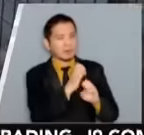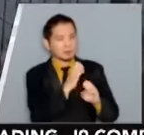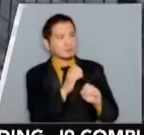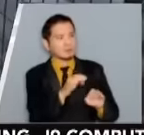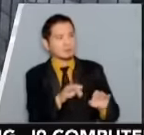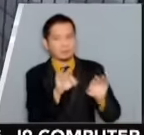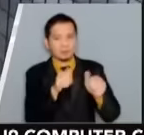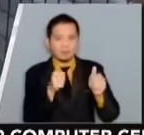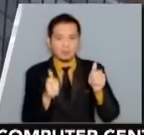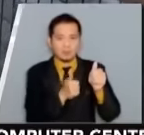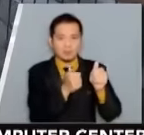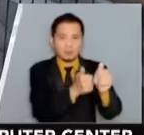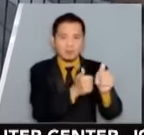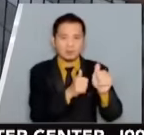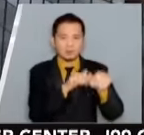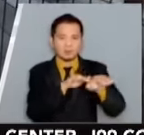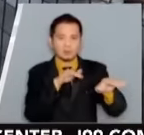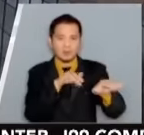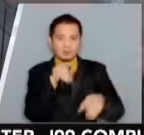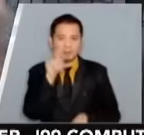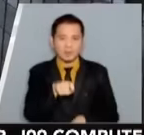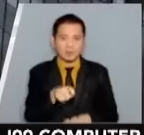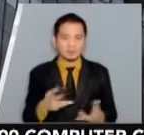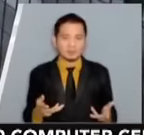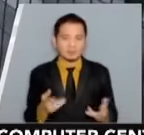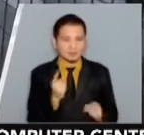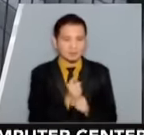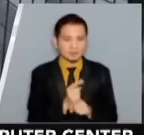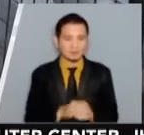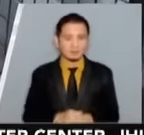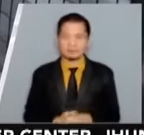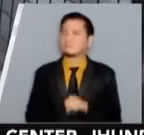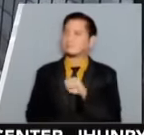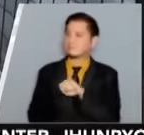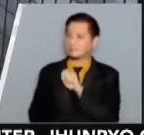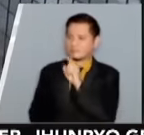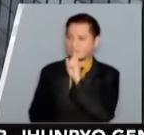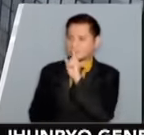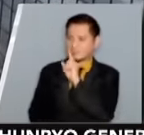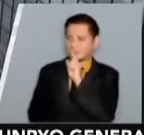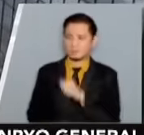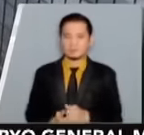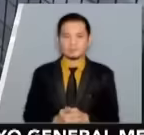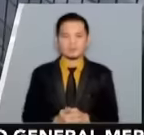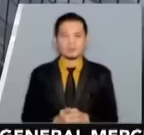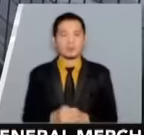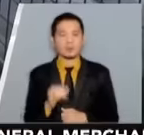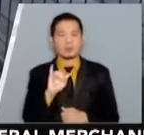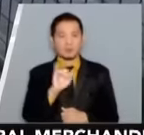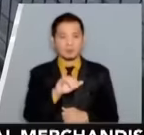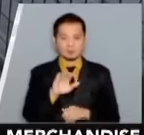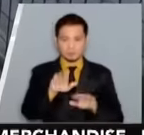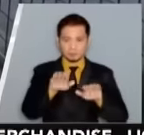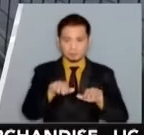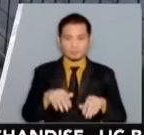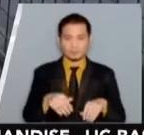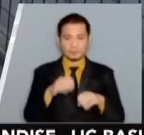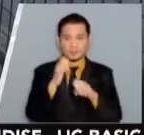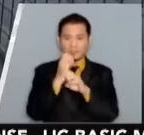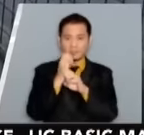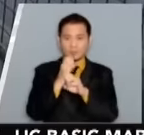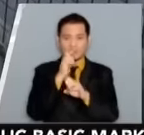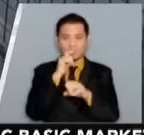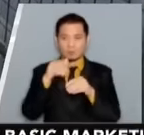trapiko. Opo. Off-limits pa rin ang privado dito sa EDSA bus off carousel. Off-limits pa. At saka, wag, dahil luluwag po ang EDSA, sabi nila pwede na